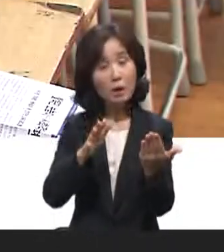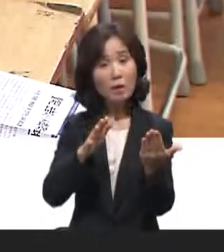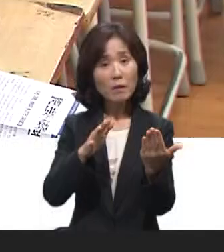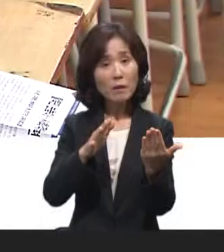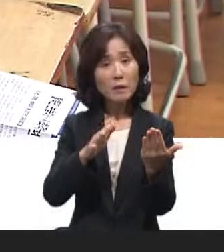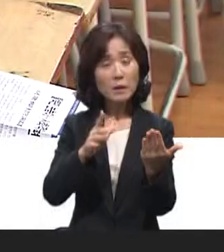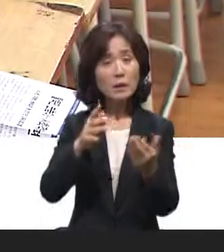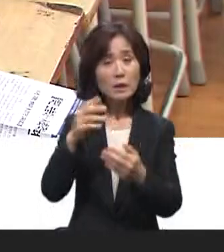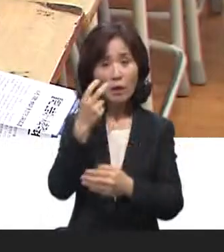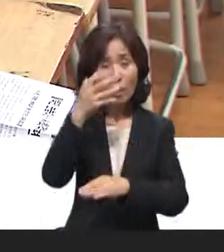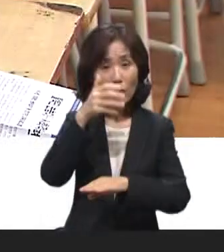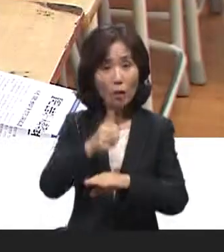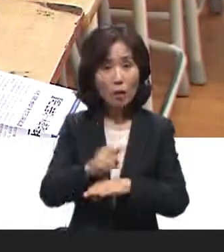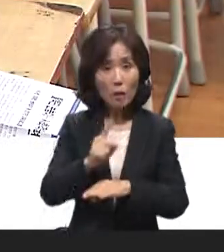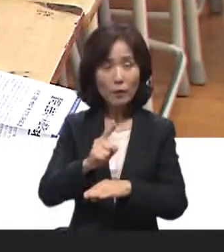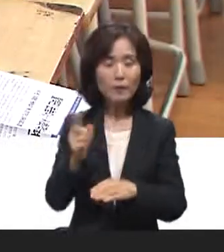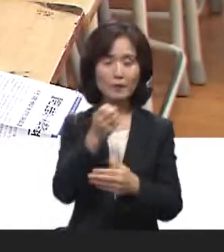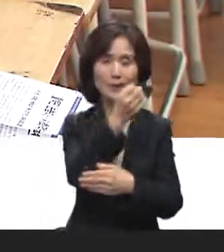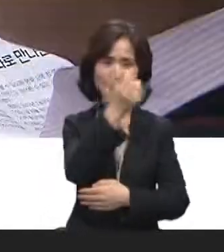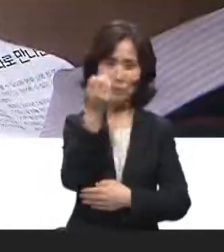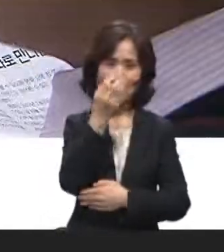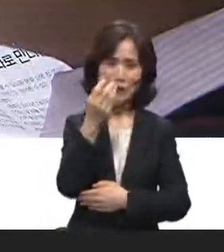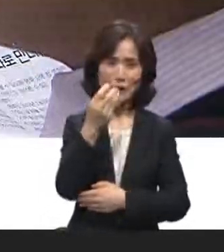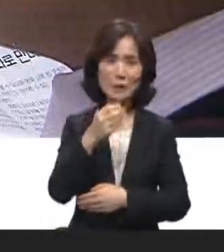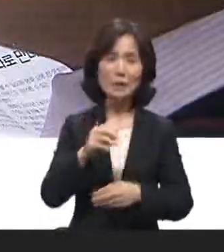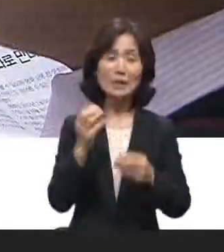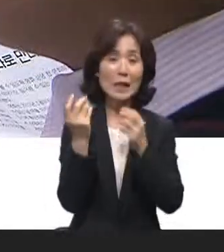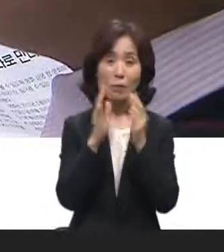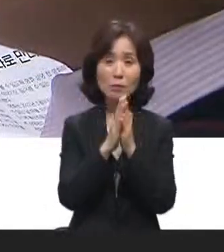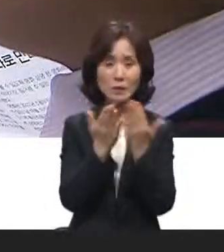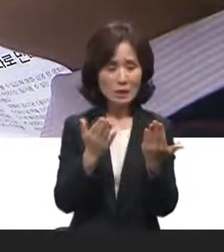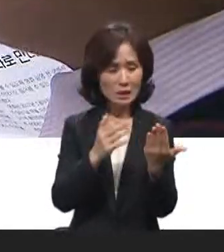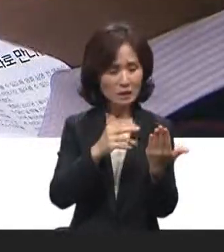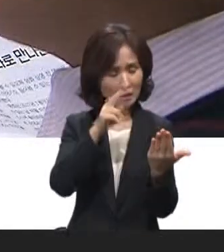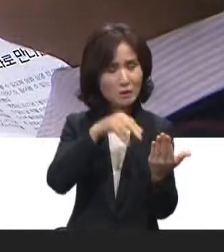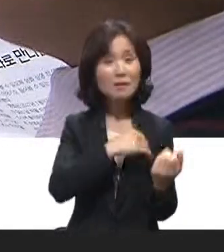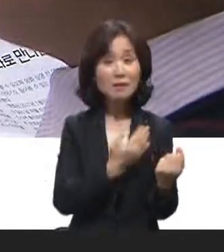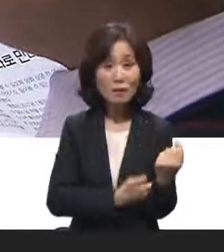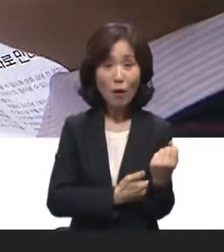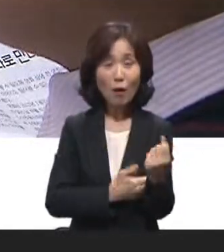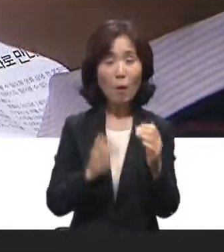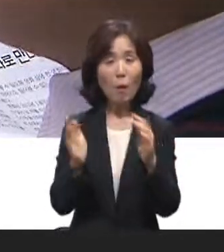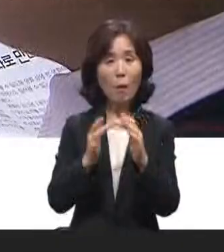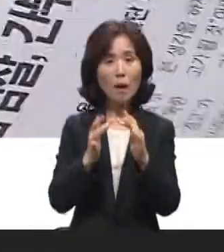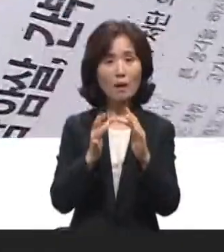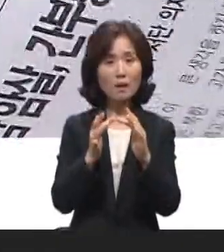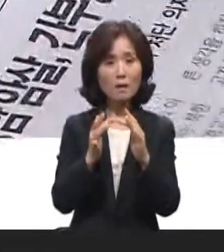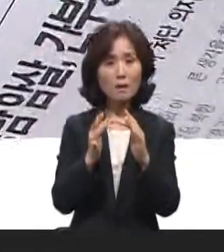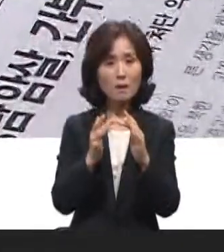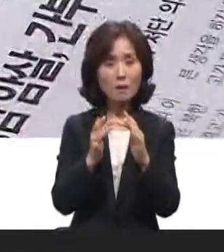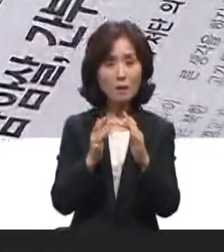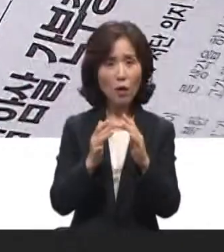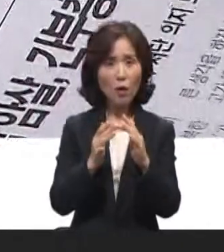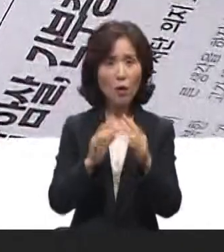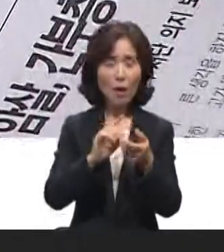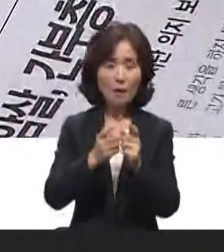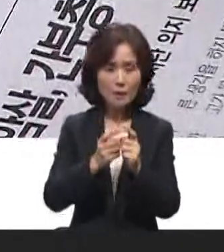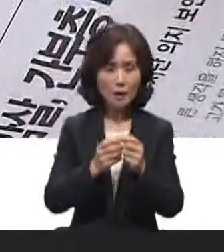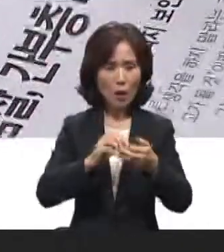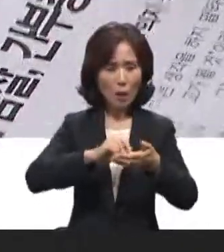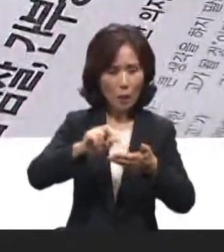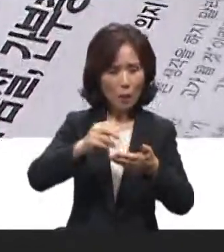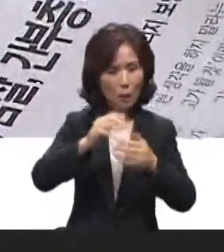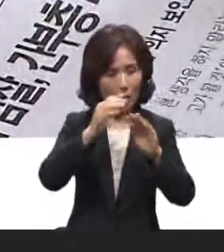결과에 의하면 이제 어떤 신문이나 종인 신문이나 잡지 같은 걸 보는 능력 또는 온라 인 상황에서 협업을 하는 이런 글들에 대한 능력이 좀